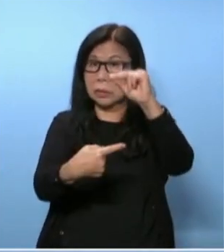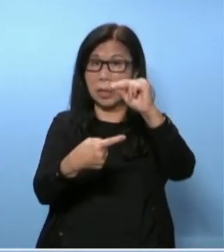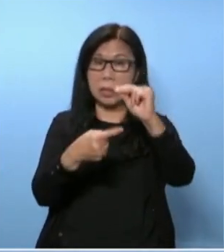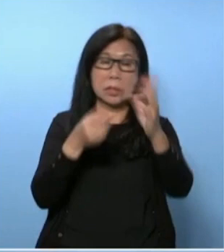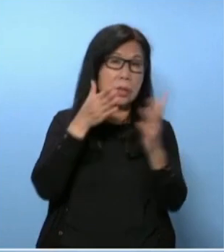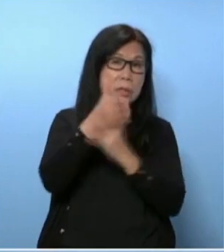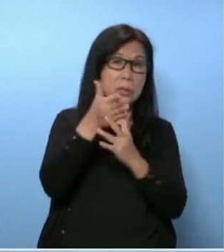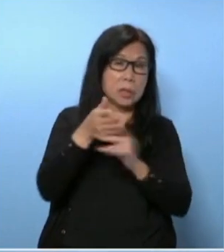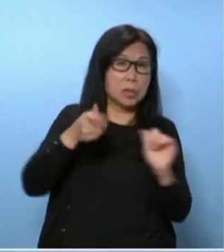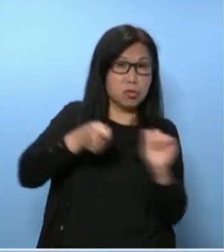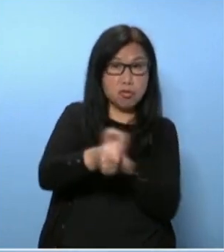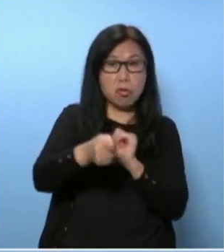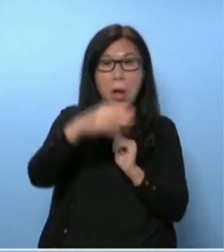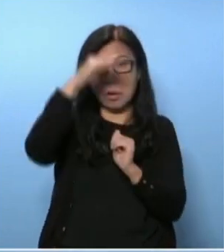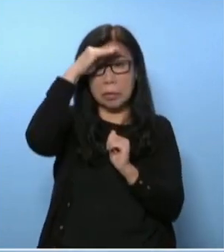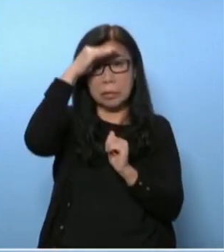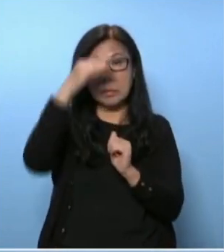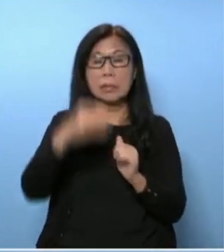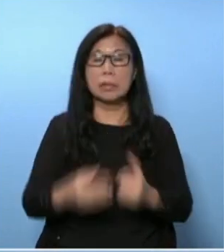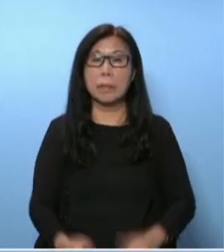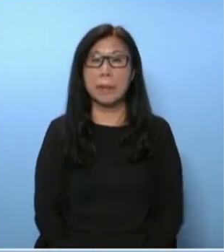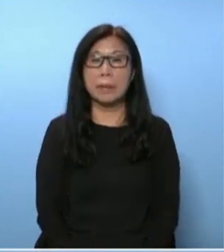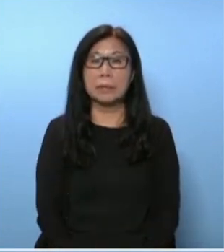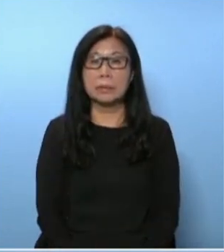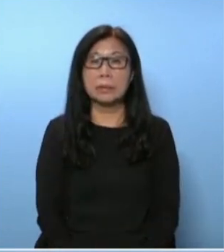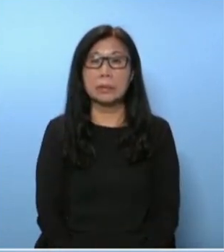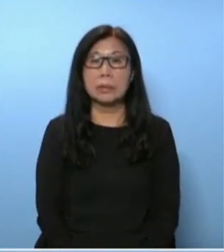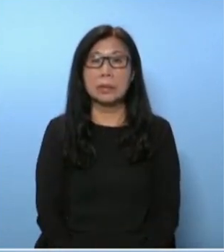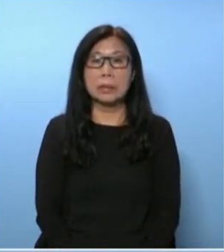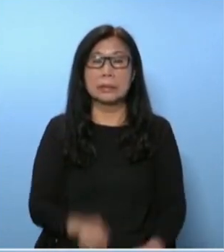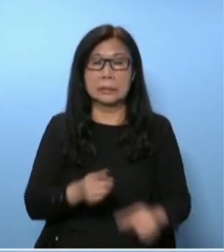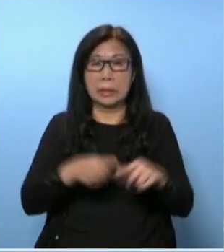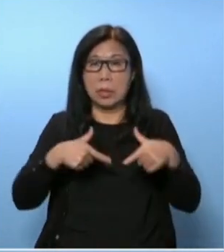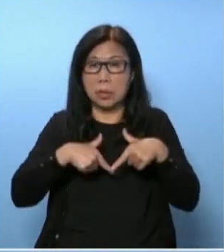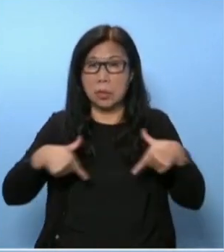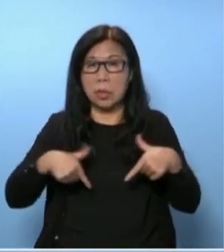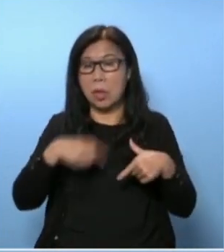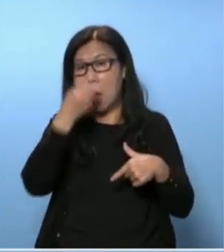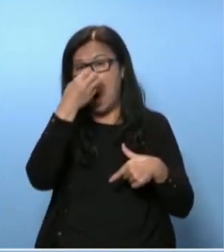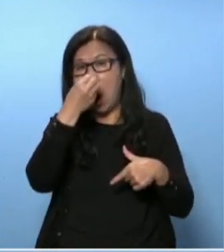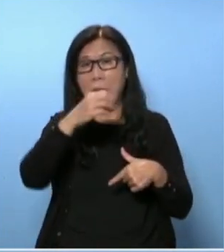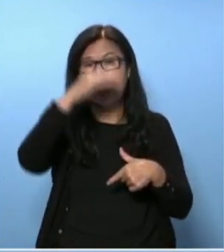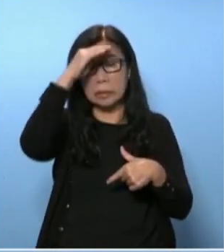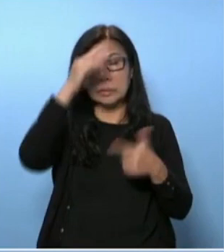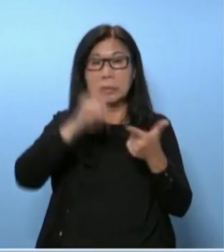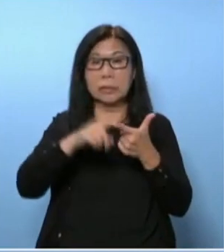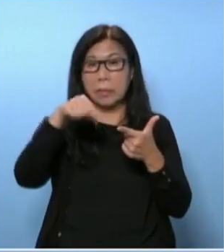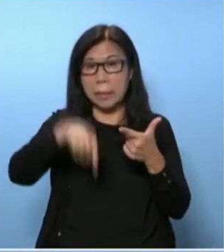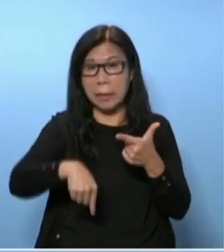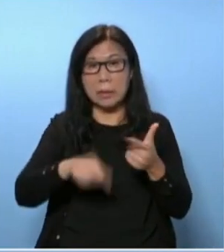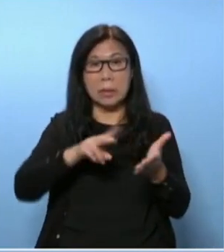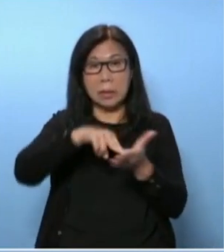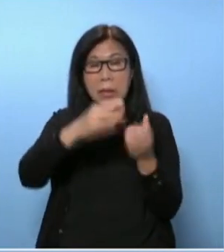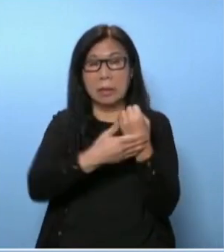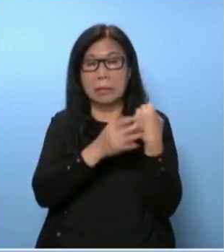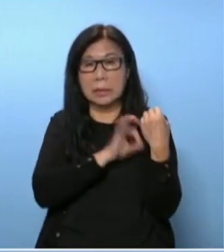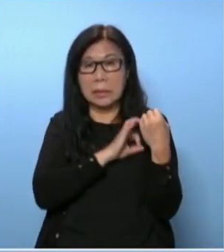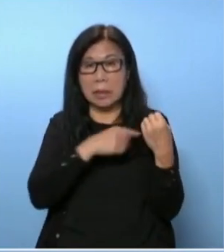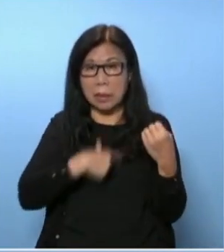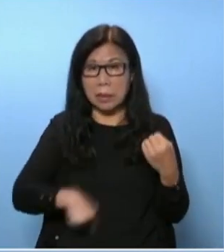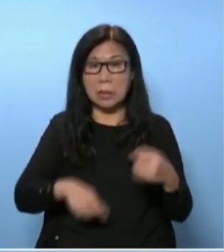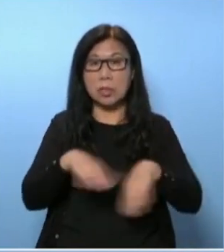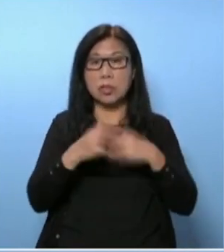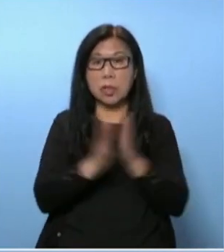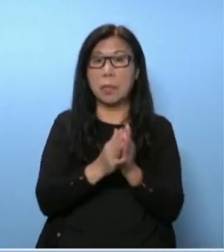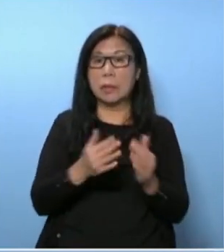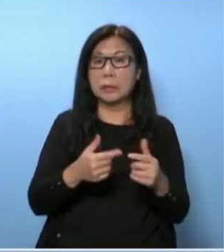案，我們有很多受到因為相對正義感比較強的人，例如香港警隊，例如我們在這個議會裡面的相對正義感比較強